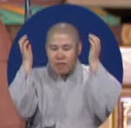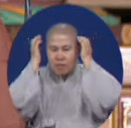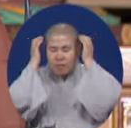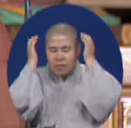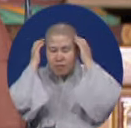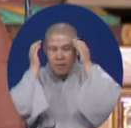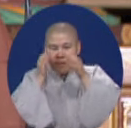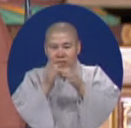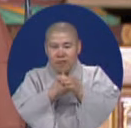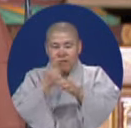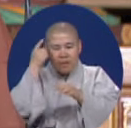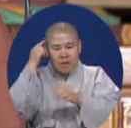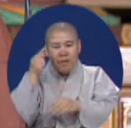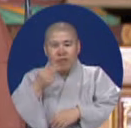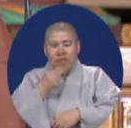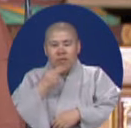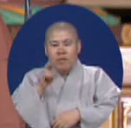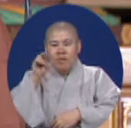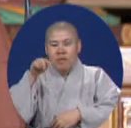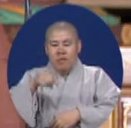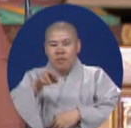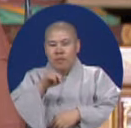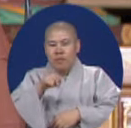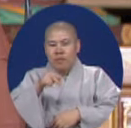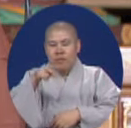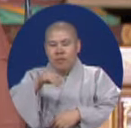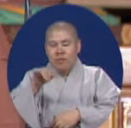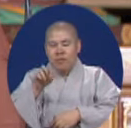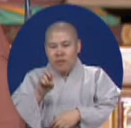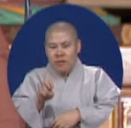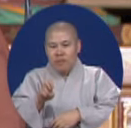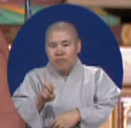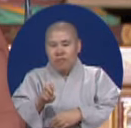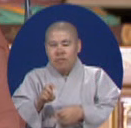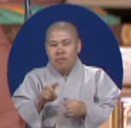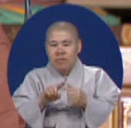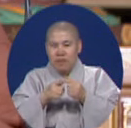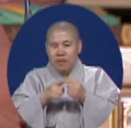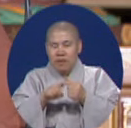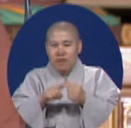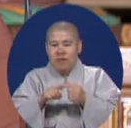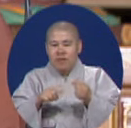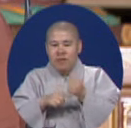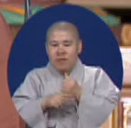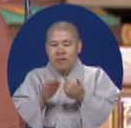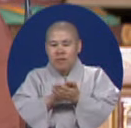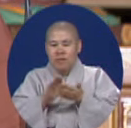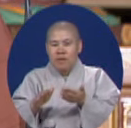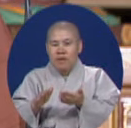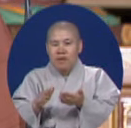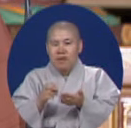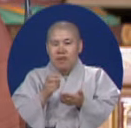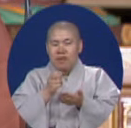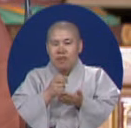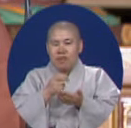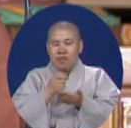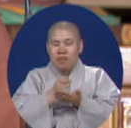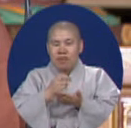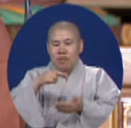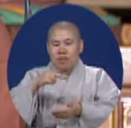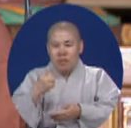번뇌망상이 없는 걸 무심이라고 그런다 이 말이에요. 그래서 이 도에 있어서 이